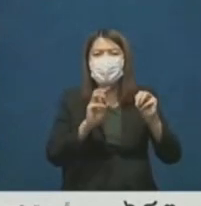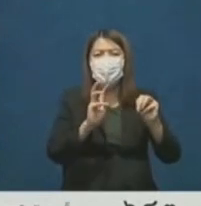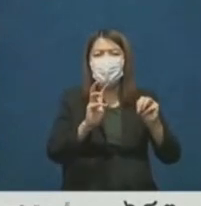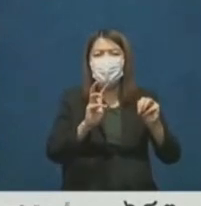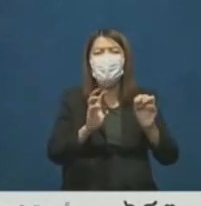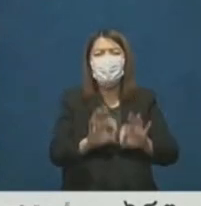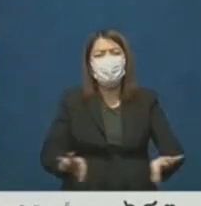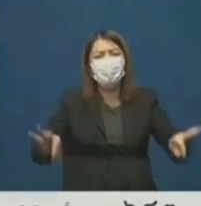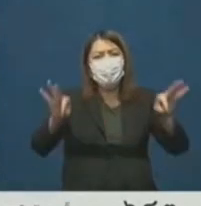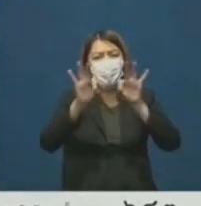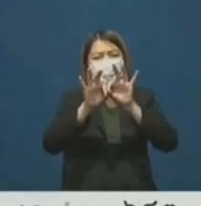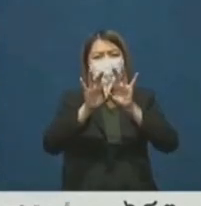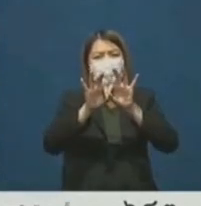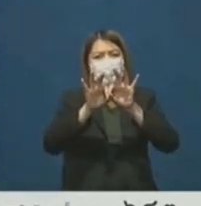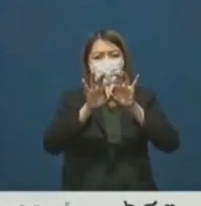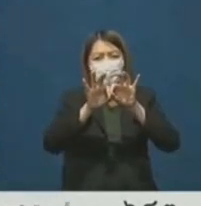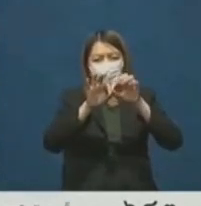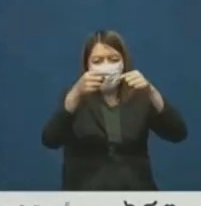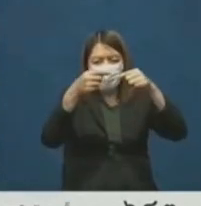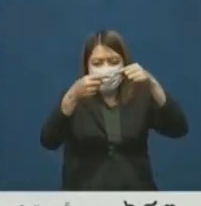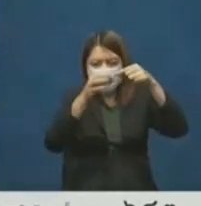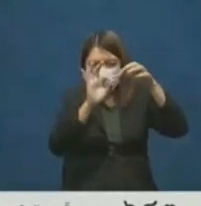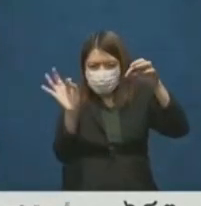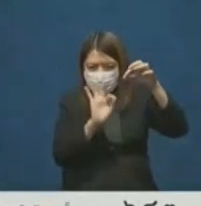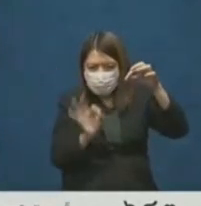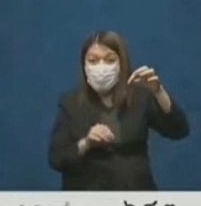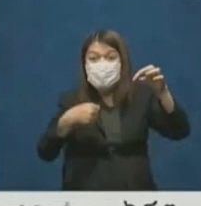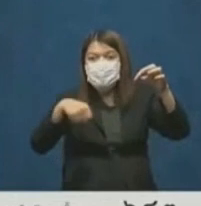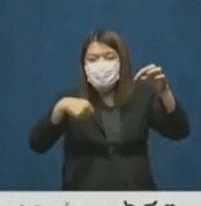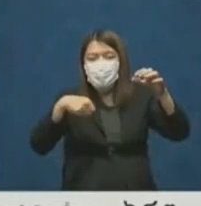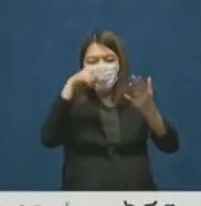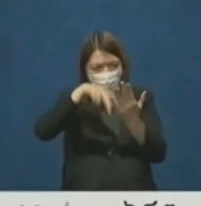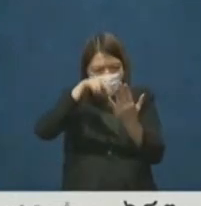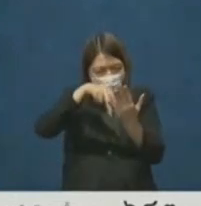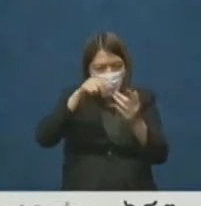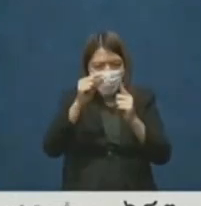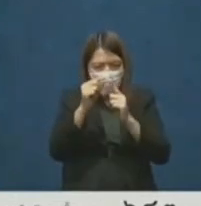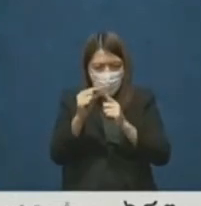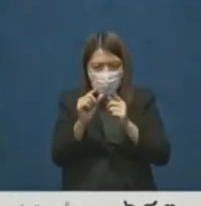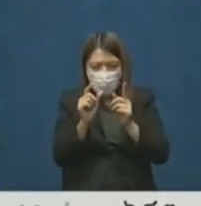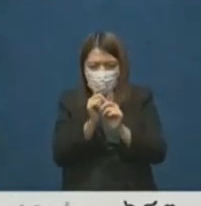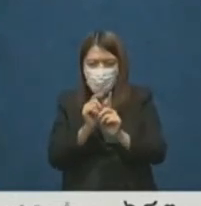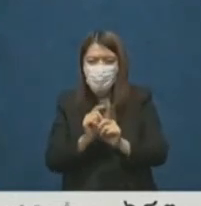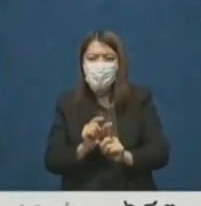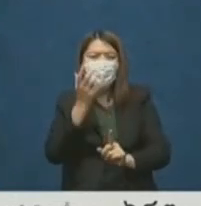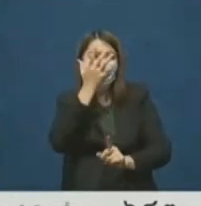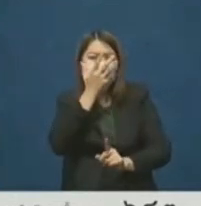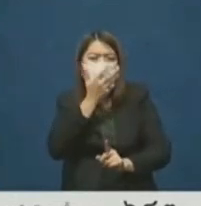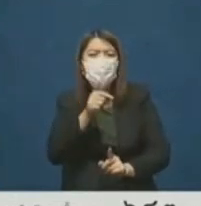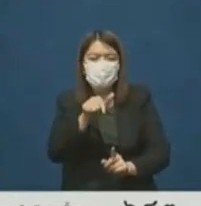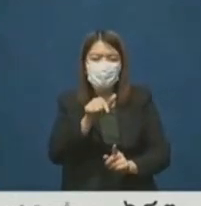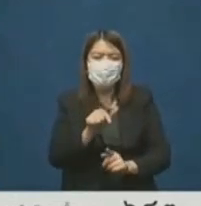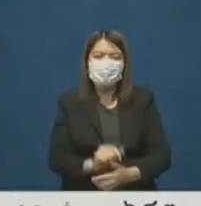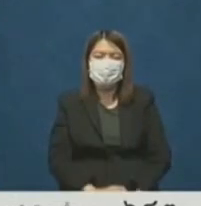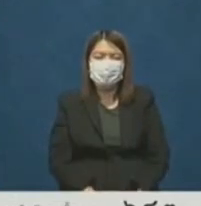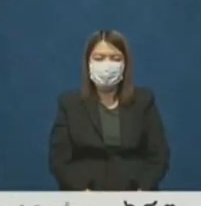ราะว่ามาตรา6นี้น่าจะมีความสำคัญมากเพราะว่า10บรรทัดที่ผมอ่านเนี่ยก็ต้องขอบคุณท่านกรรมาธิการนะครับที่ได้รวบรวมเอาคำศัพท์สลับสลวยโลกสวย